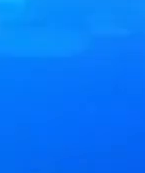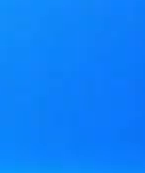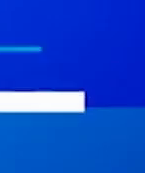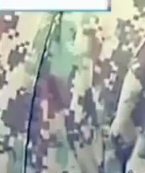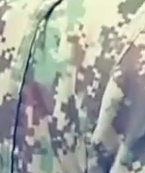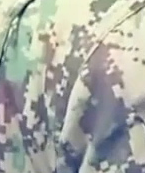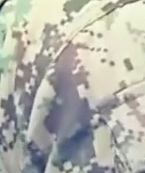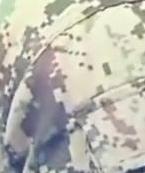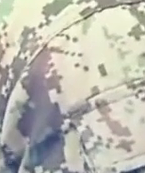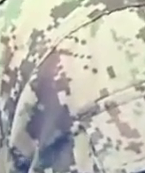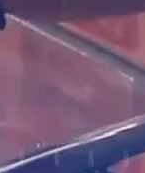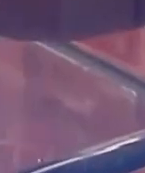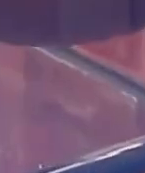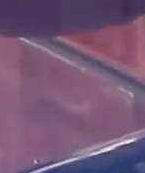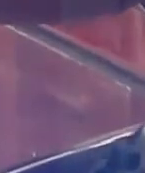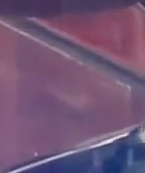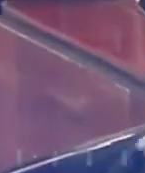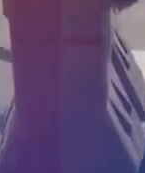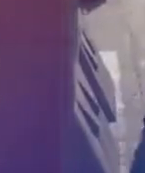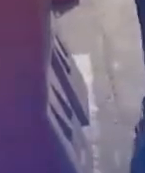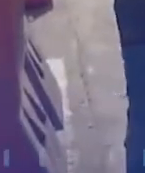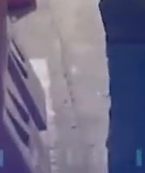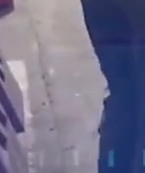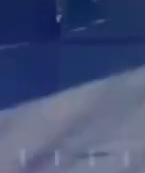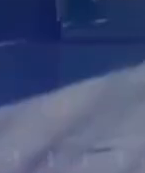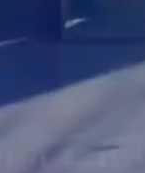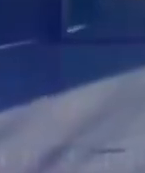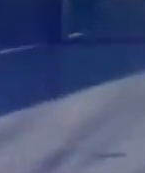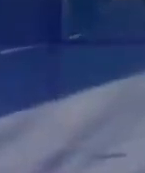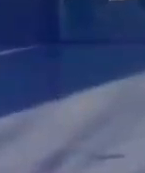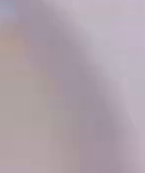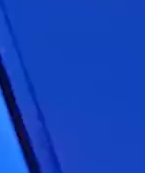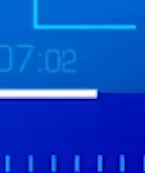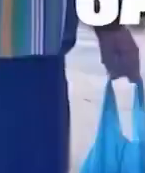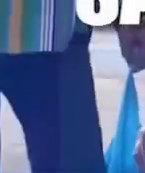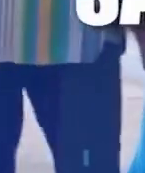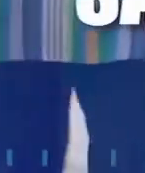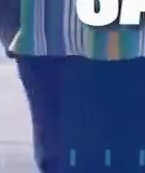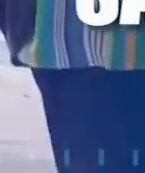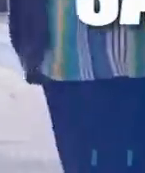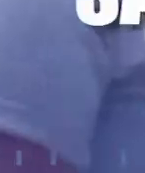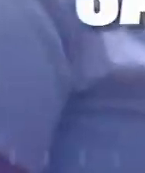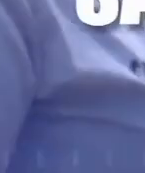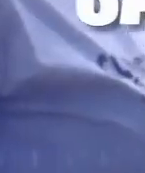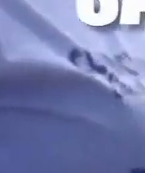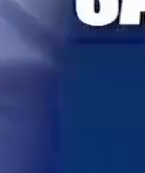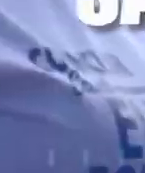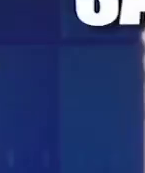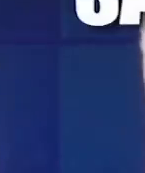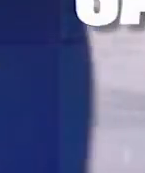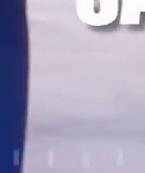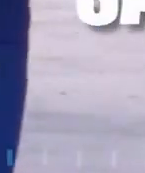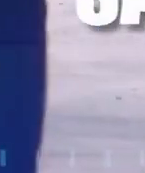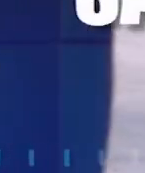40%. Pagsita sa mga walang vaccination card, puspusan lalo sa mga lugar na nasa alert level 3. Face shields hindi pa required maliban